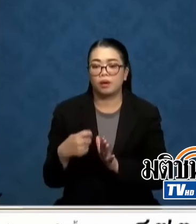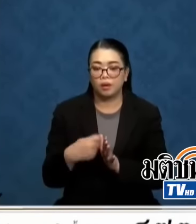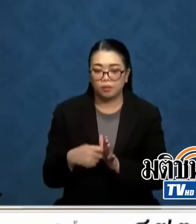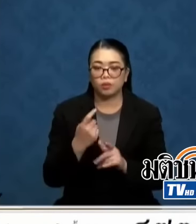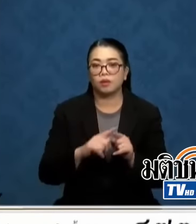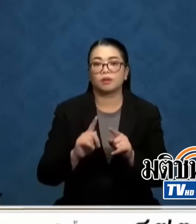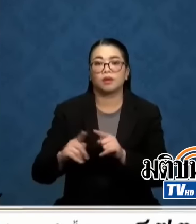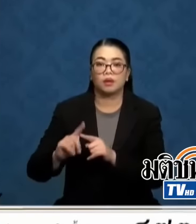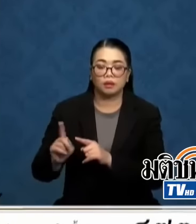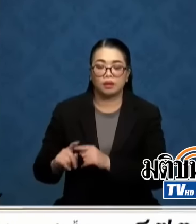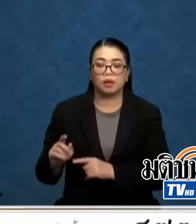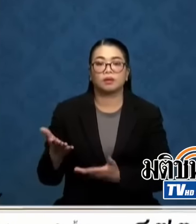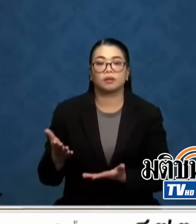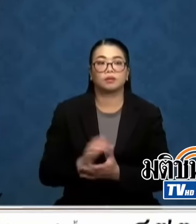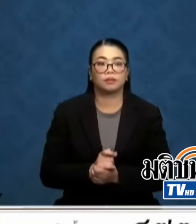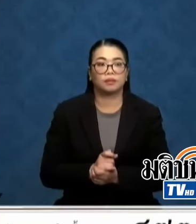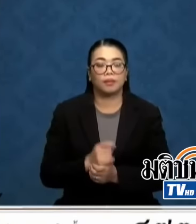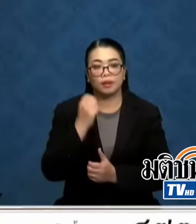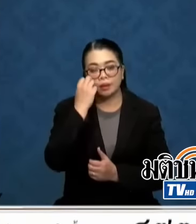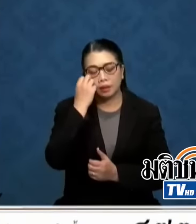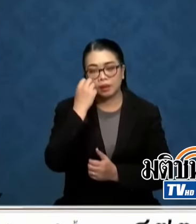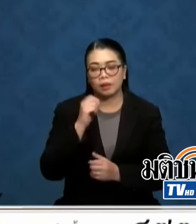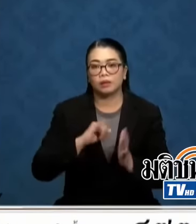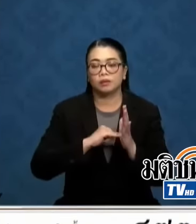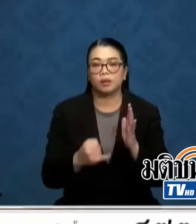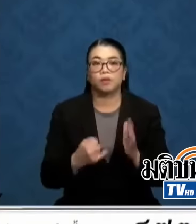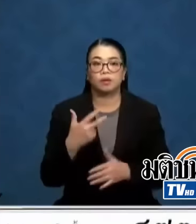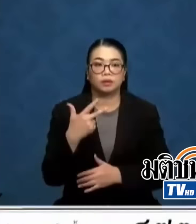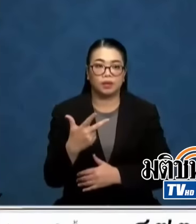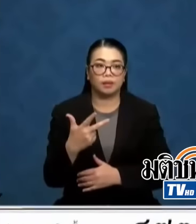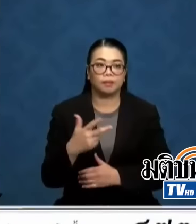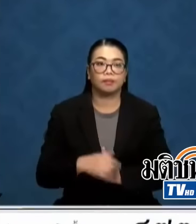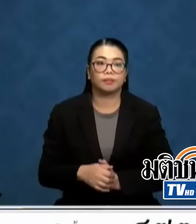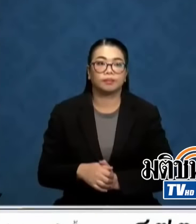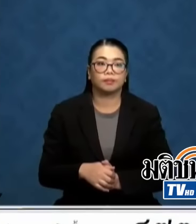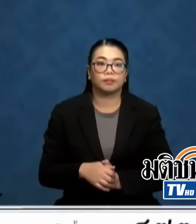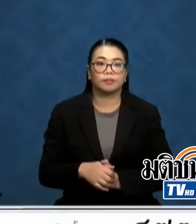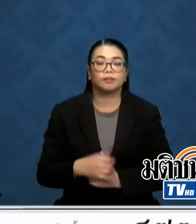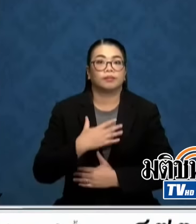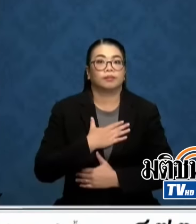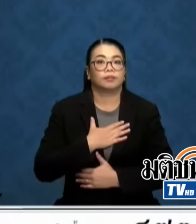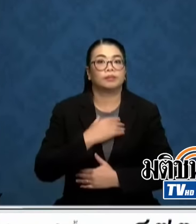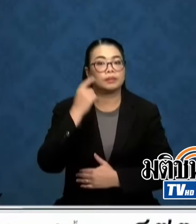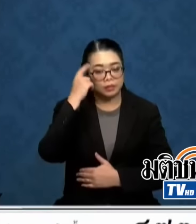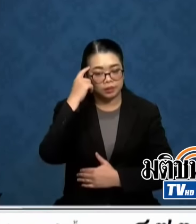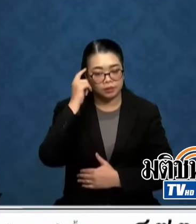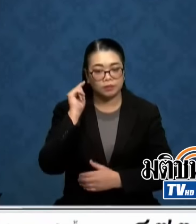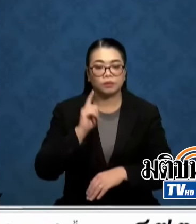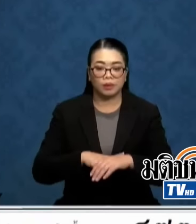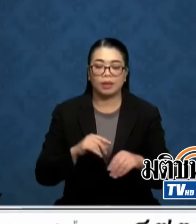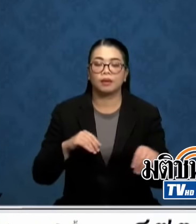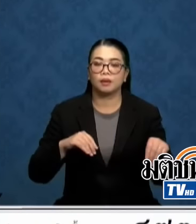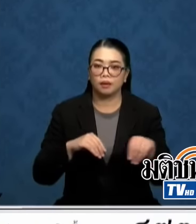นานับประการกับสถานการณ์ที่เกิดขึ้นใน 3จังหวัดชายแดนภาคใต้ตอนนี้นะครับผมว่าถึงเวลาแล้วนะ